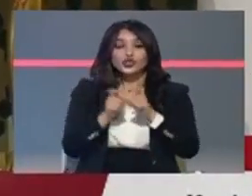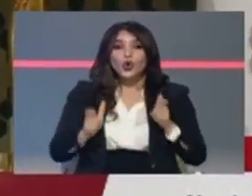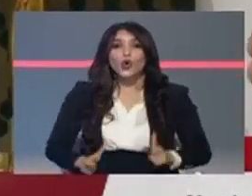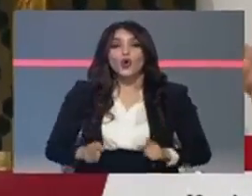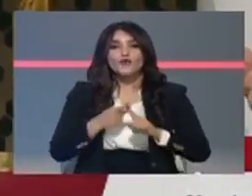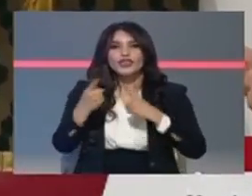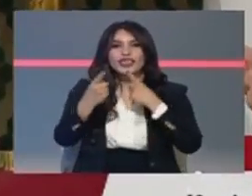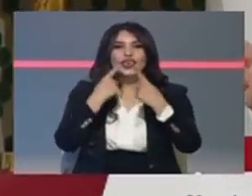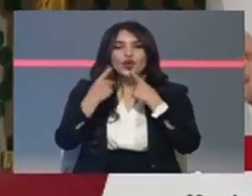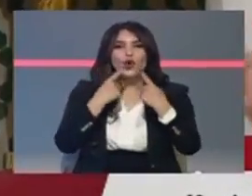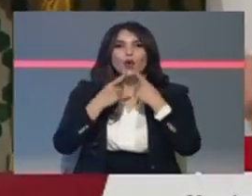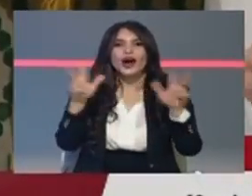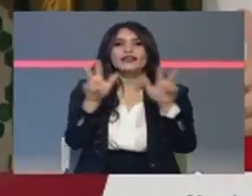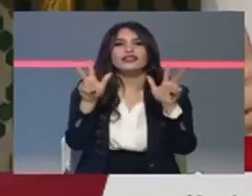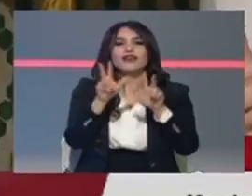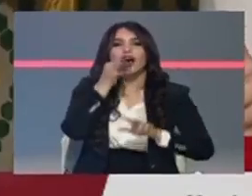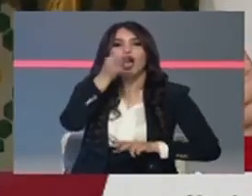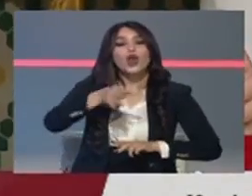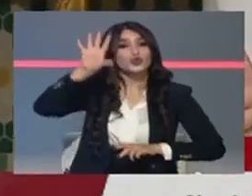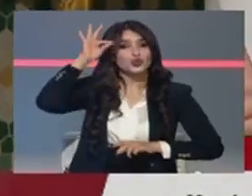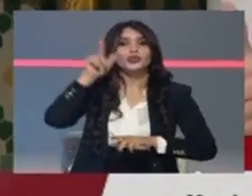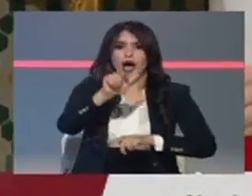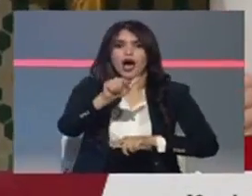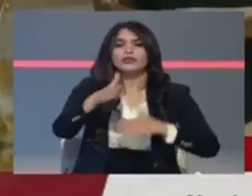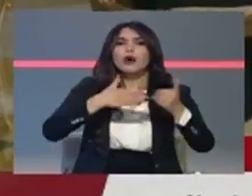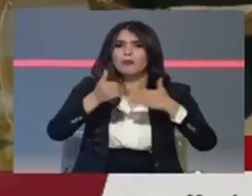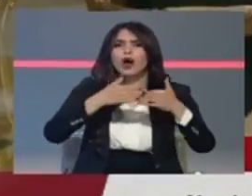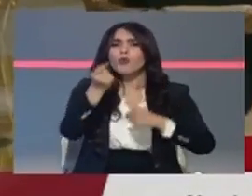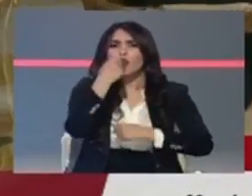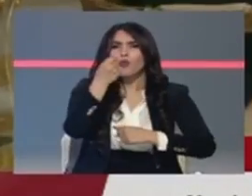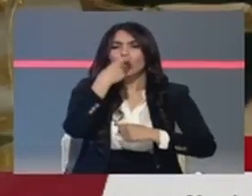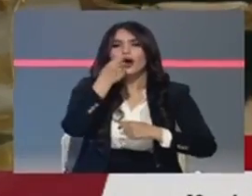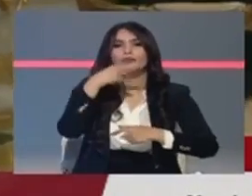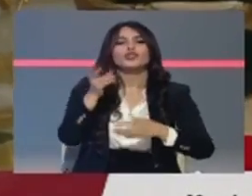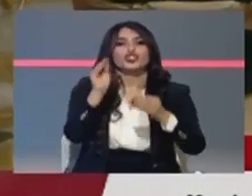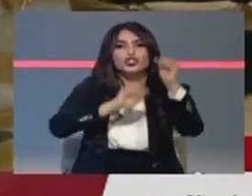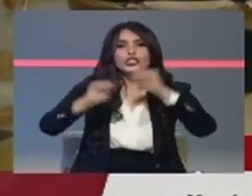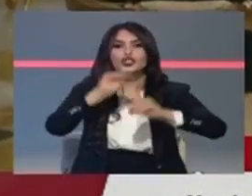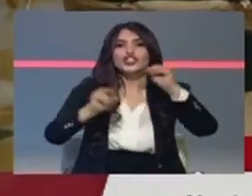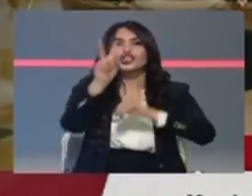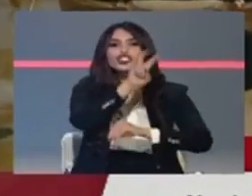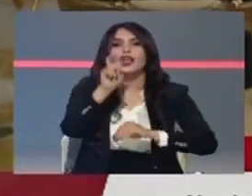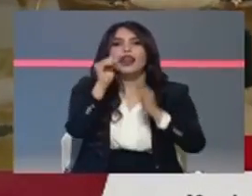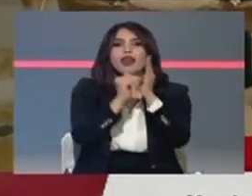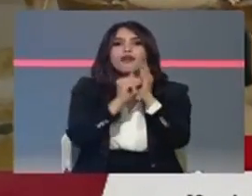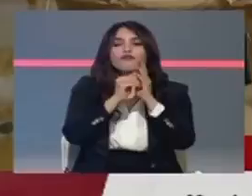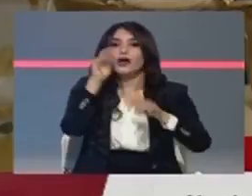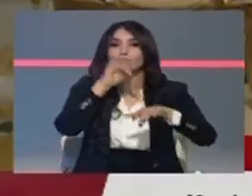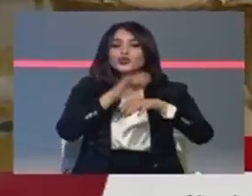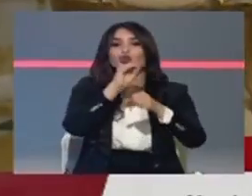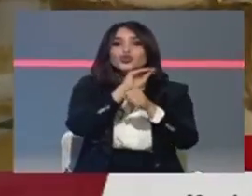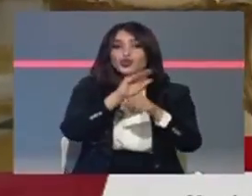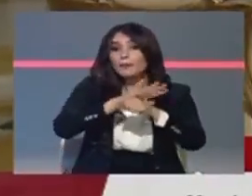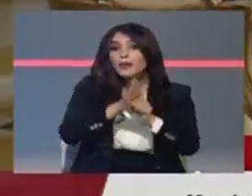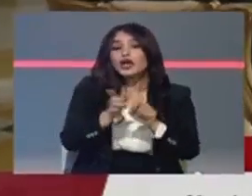حوار تلفزي أن تونس لها ما يكفي من أدوية لعلاج نحو 20,000 مصاب بالفيروس، فضلاً عن توفر